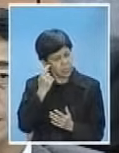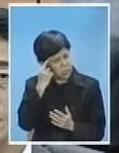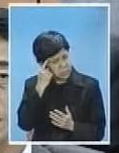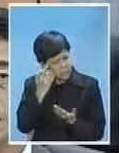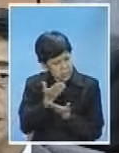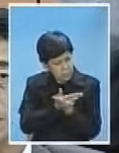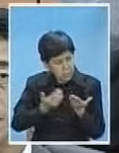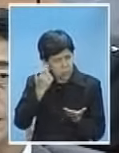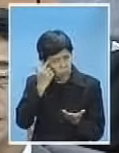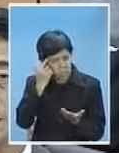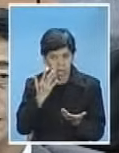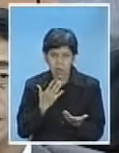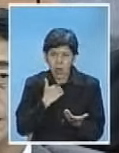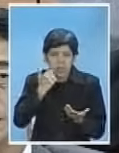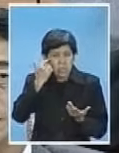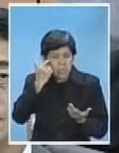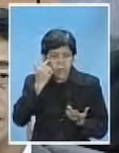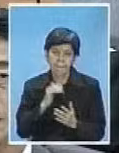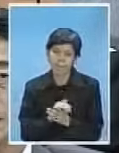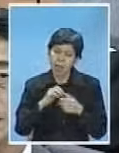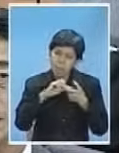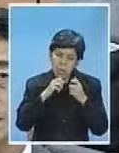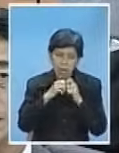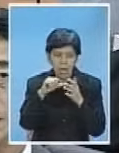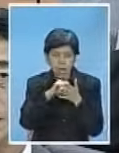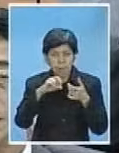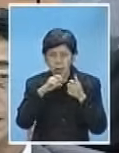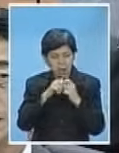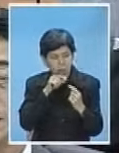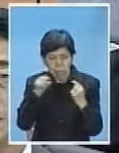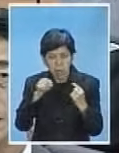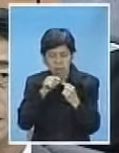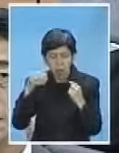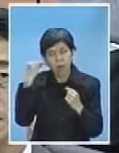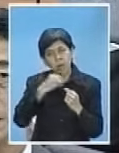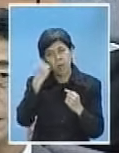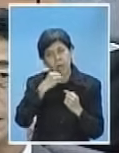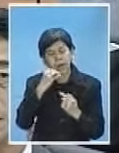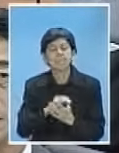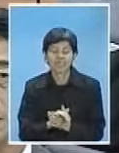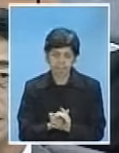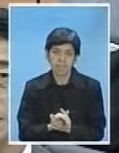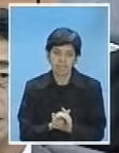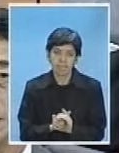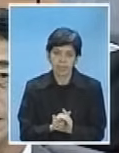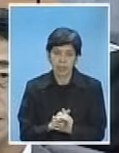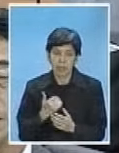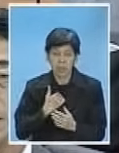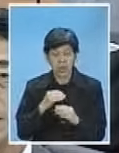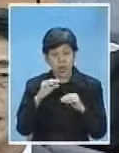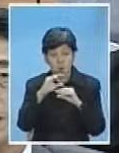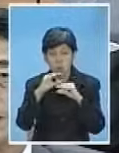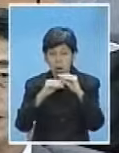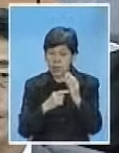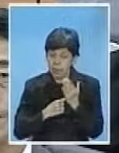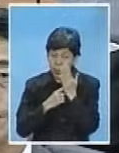องมาทำความเข้าใจมิฉะนั้นเราจะคิดแก้ปัญหาไม่ถูกจุดและในที่สุดโครงการที่